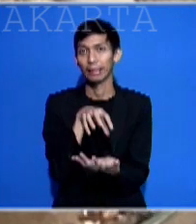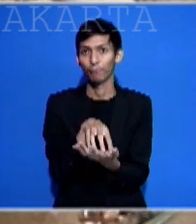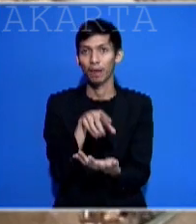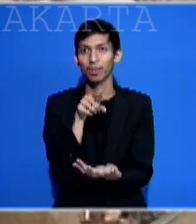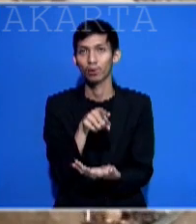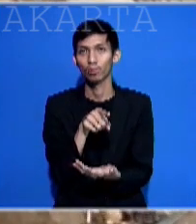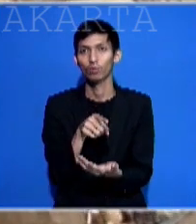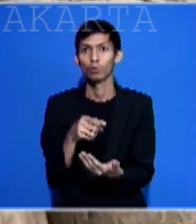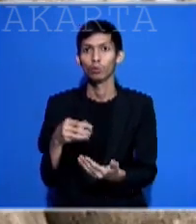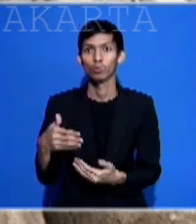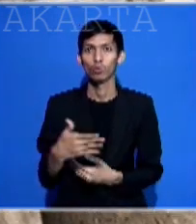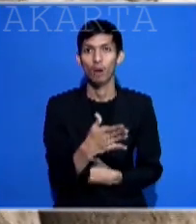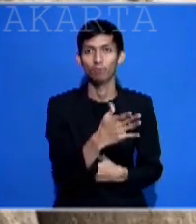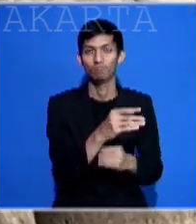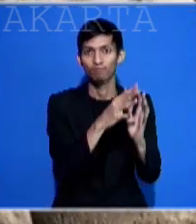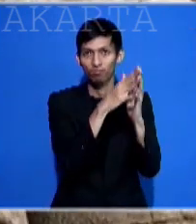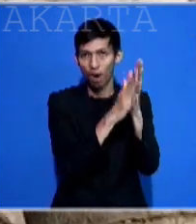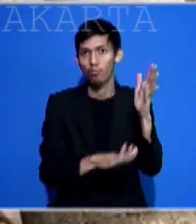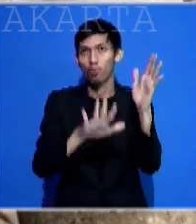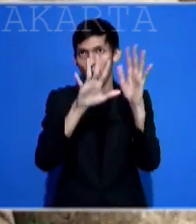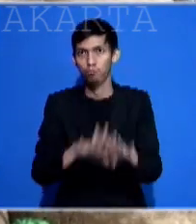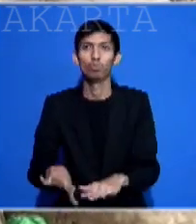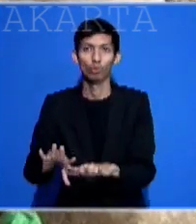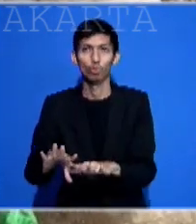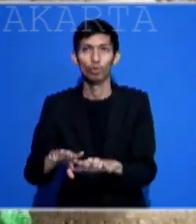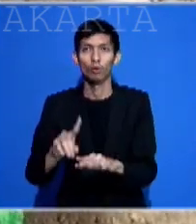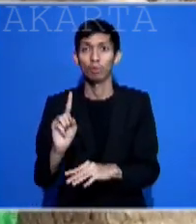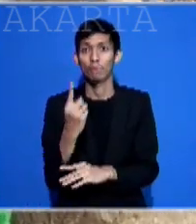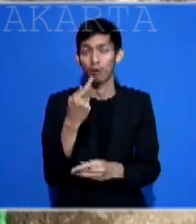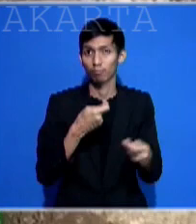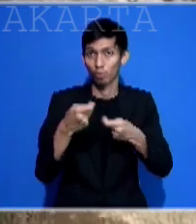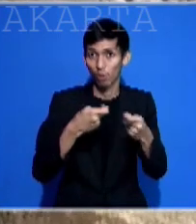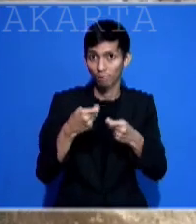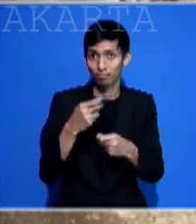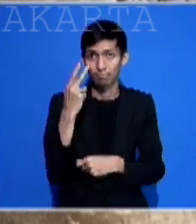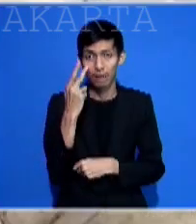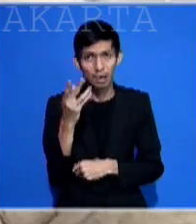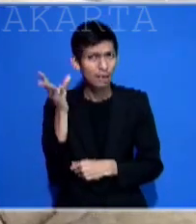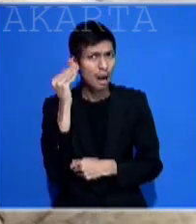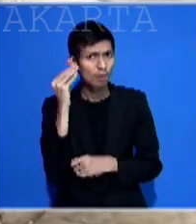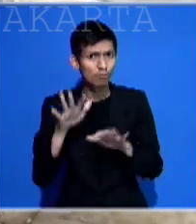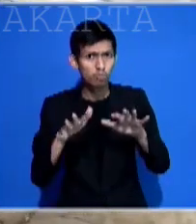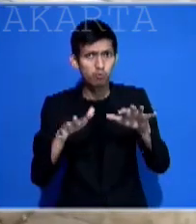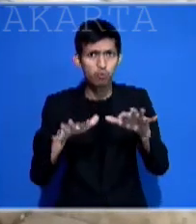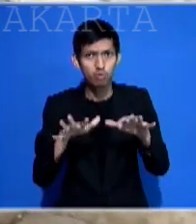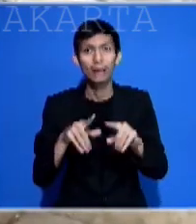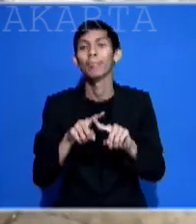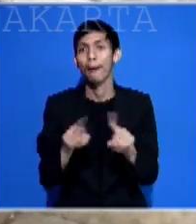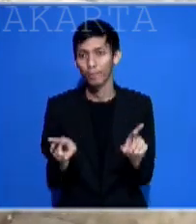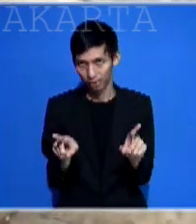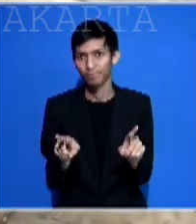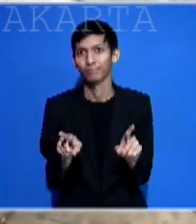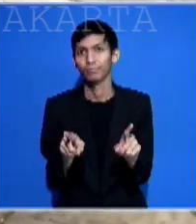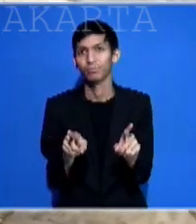tanggul terancam roboh. Awalnya sejumlah pedagang ikan setempat hanya mendengar suara gemuruh. Namun, tidak berselang